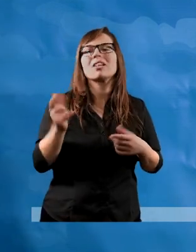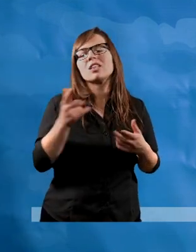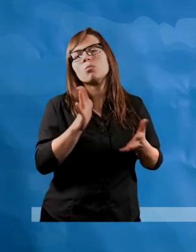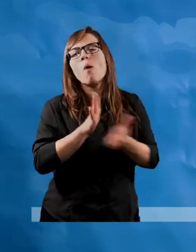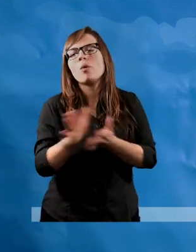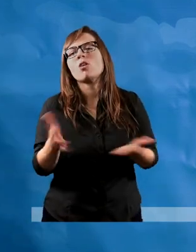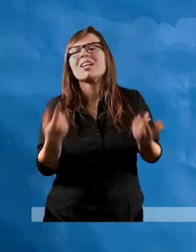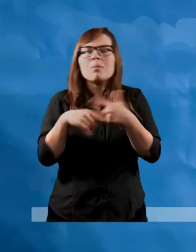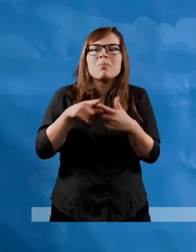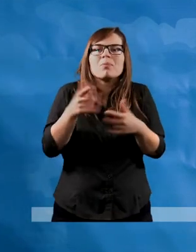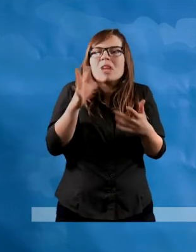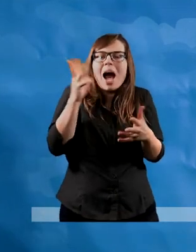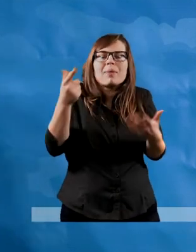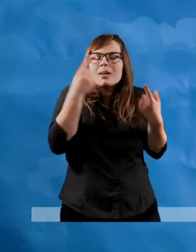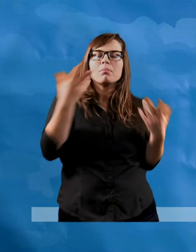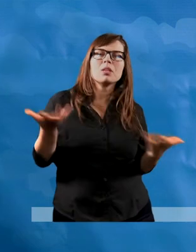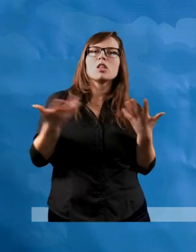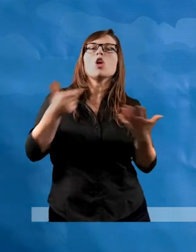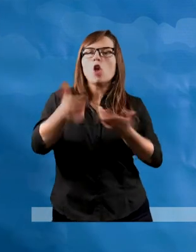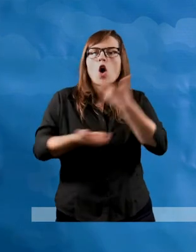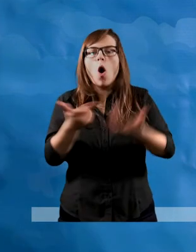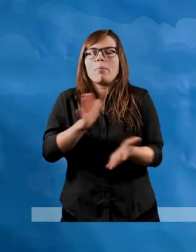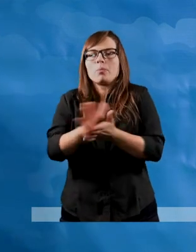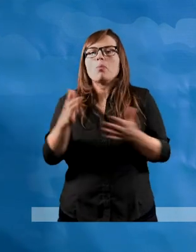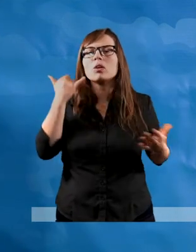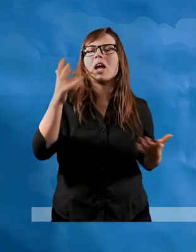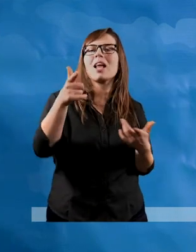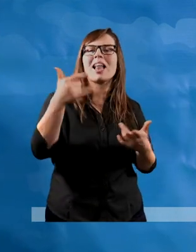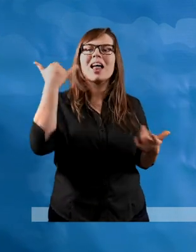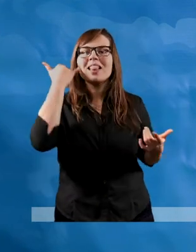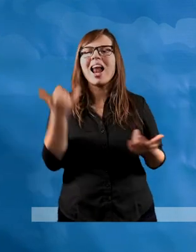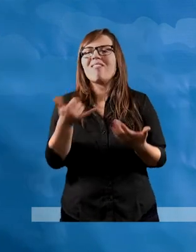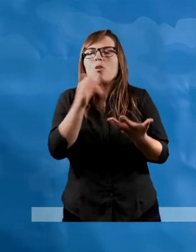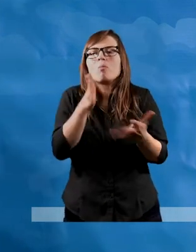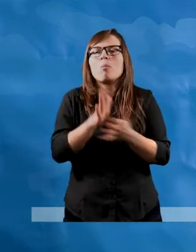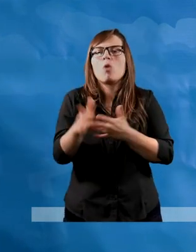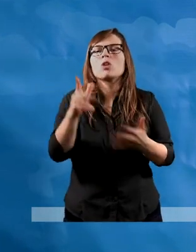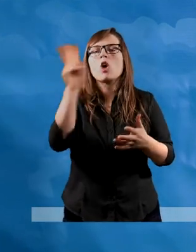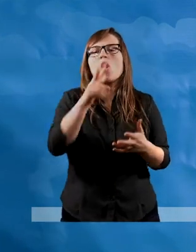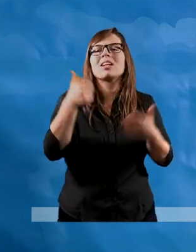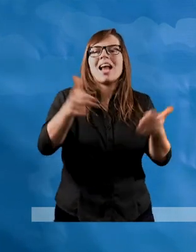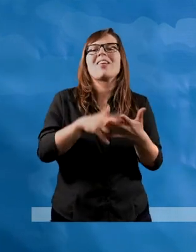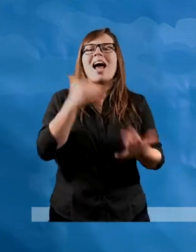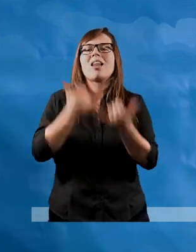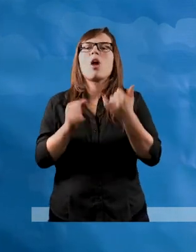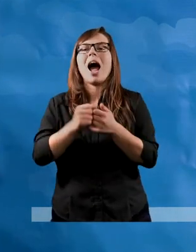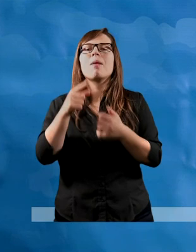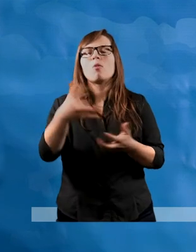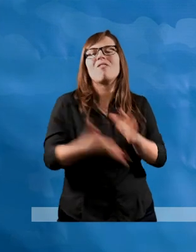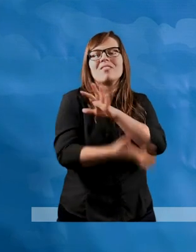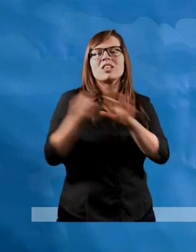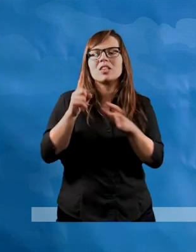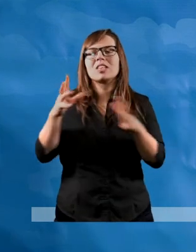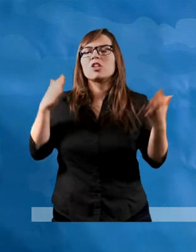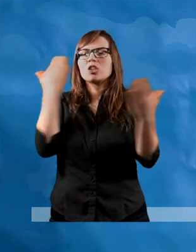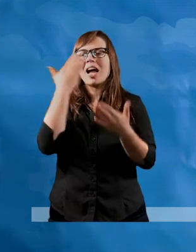prostu zupełnie abstrakcyjną i po prostu to robisz i nagle się okazuje, że tym telefonem po prostu kogoś stawiasz na nogi albo wyciągasz